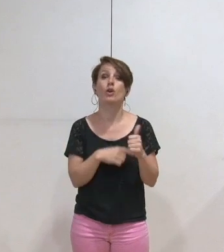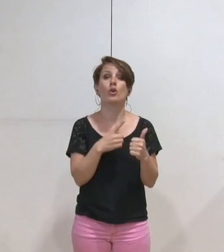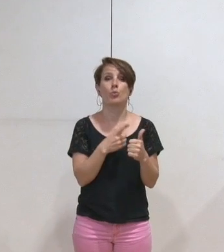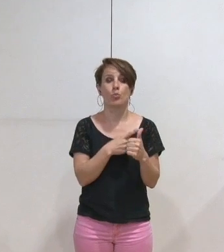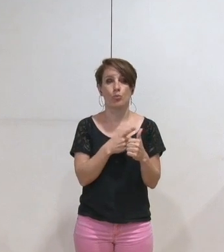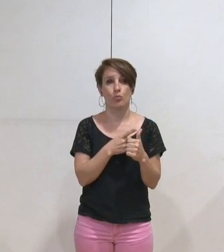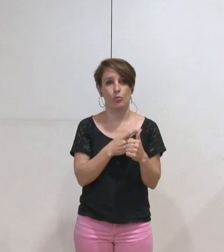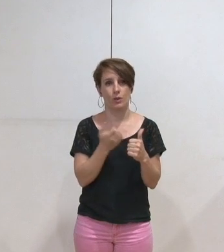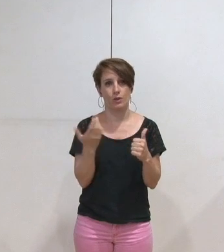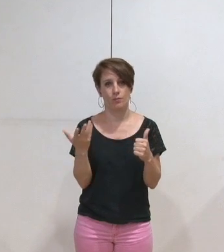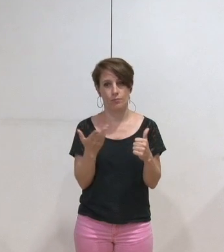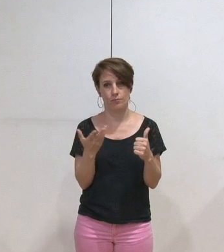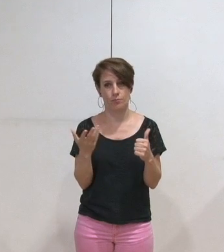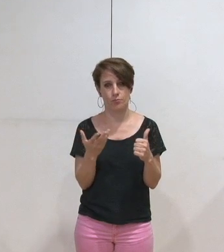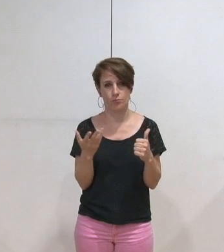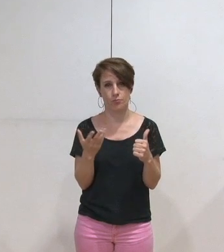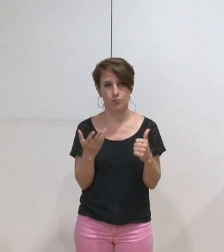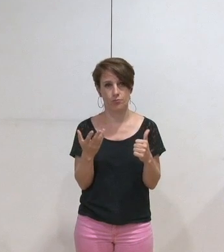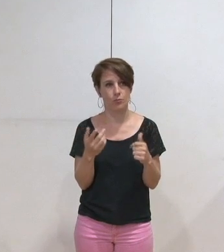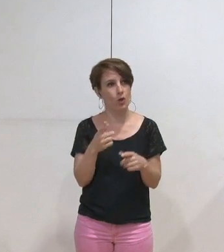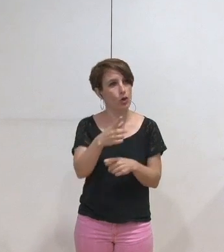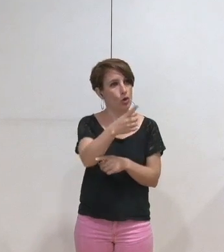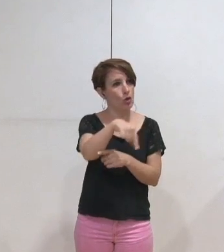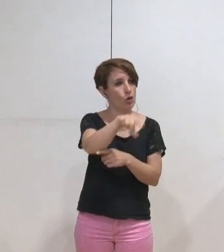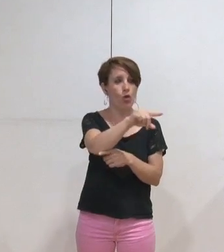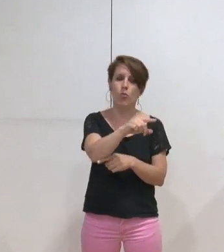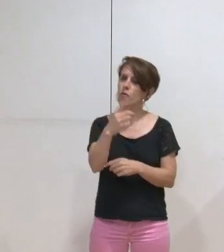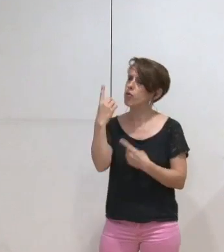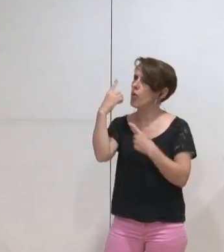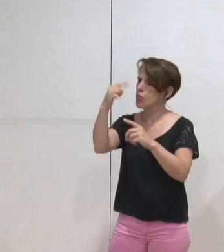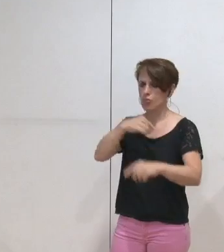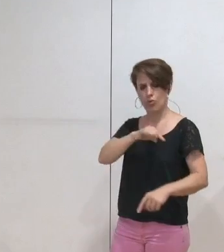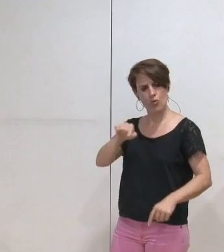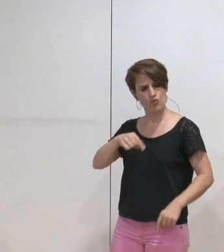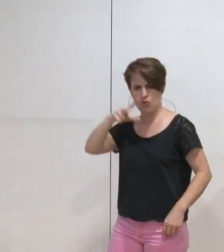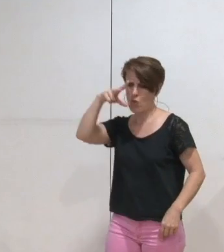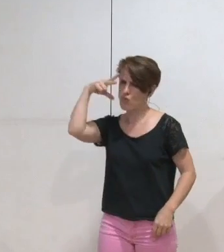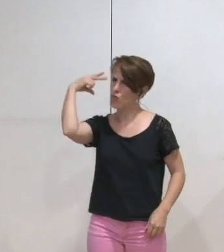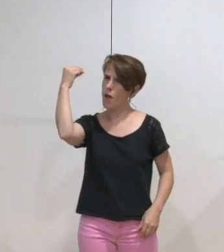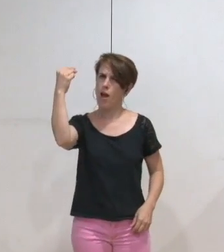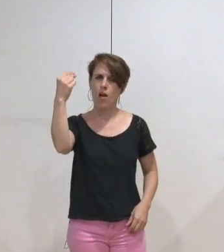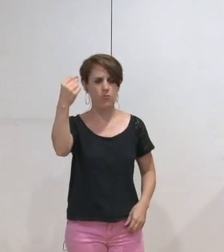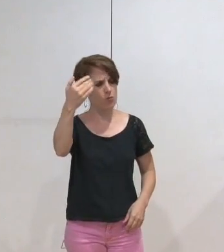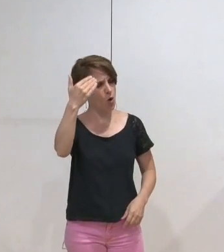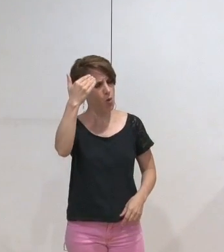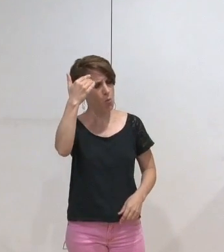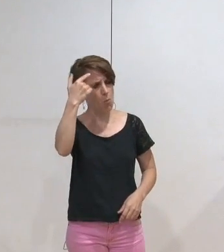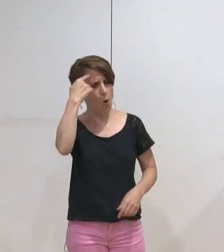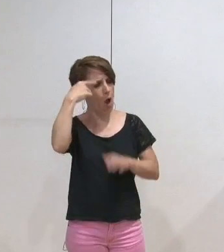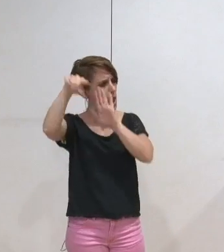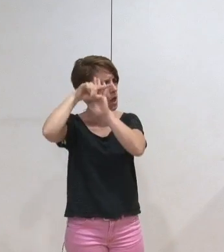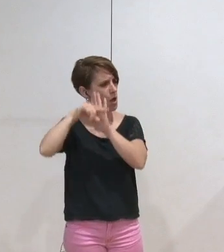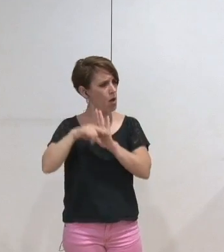c'est de dire que vous vous vous revendiquiez d'un humanisme d'un devoir moral d'un refus des